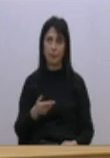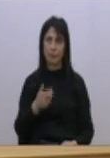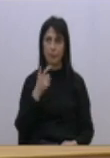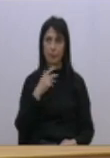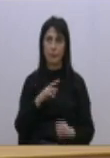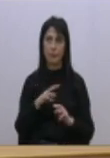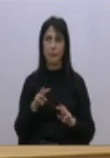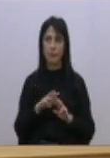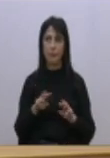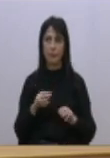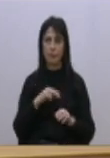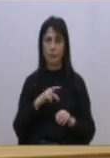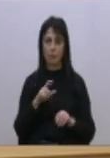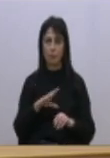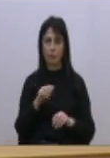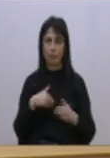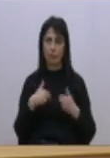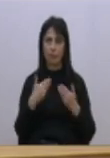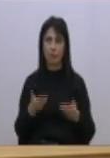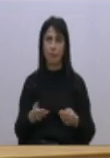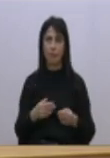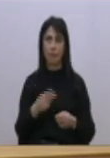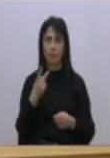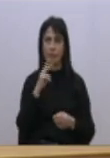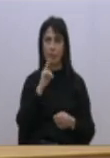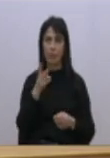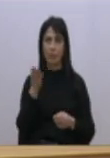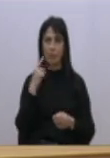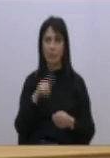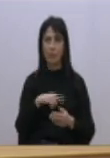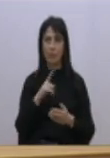მინისტროს, სამინისტროს თანამშრომლებს ყველას მოგესალმებით. ორი წლის წინ დაუსვი წინა მინისტრს.